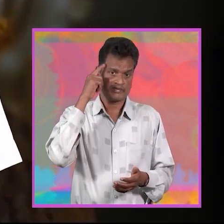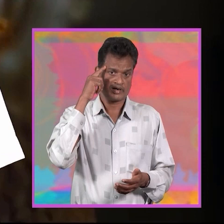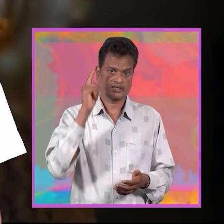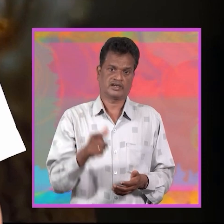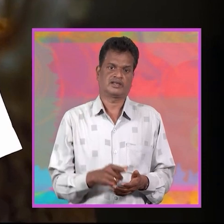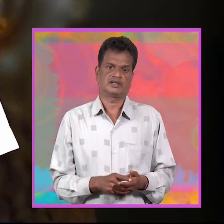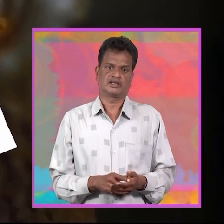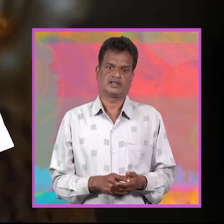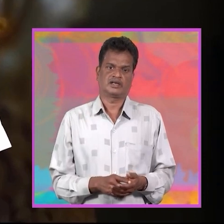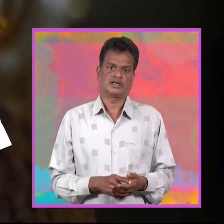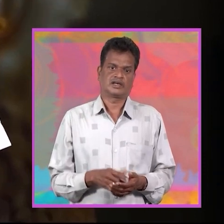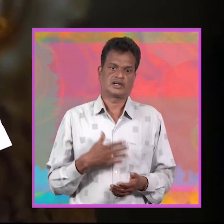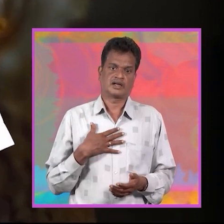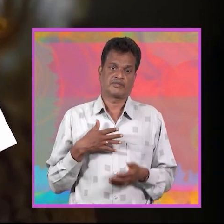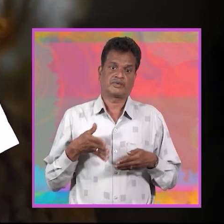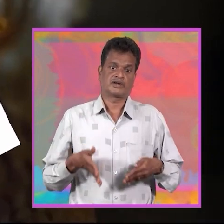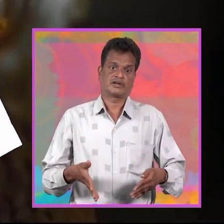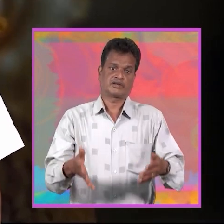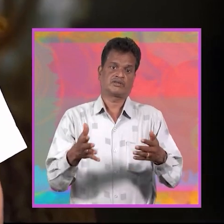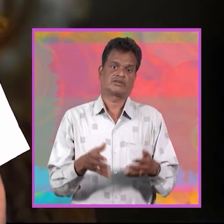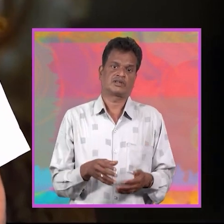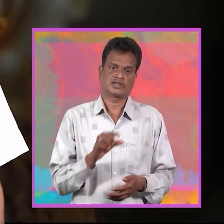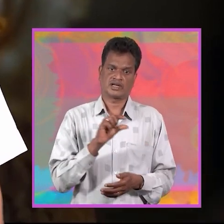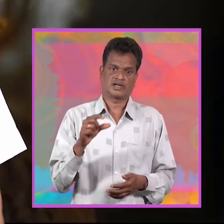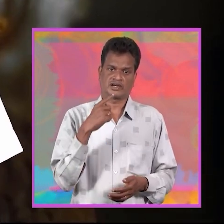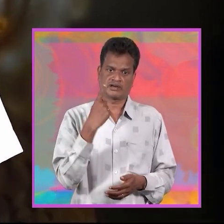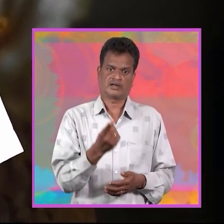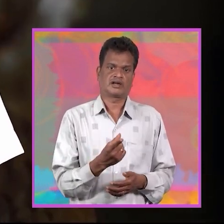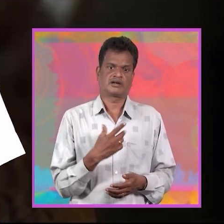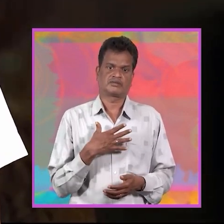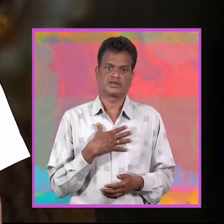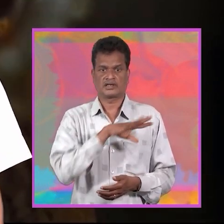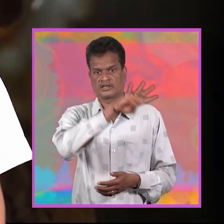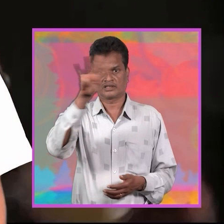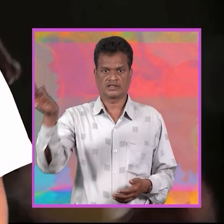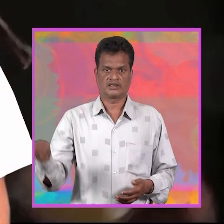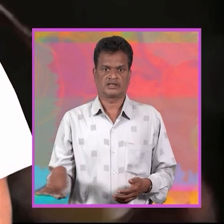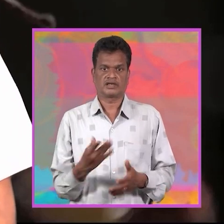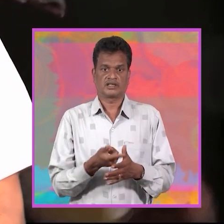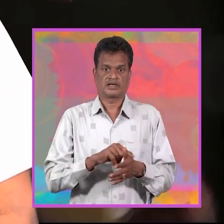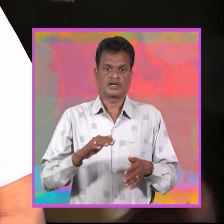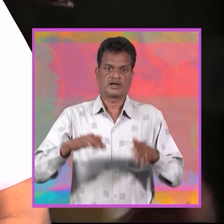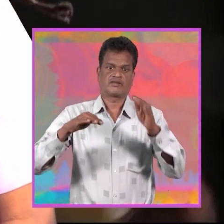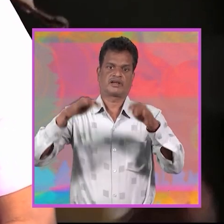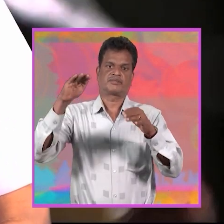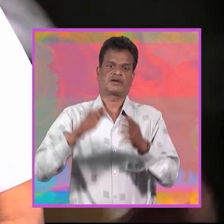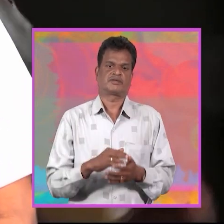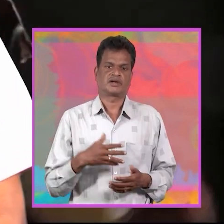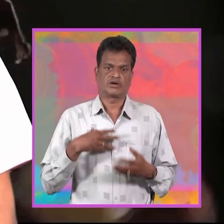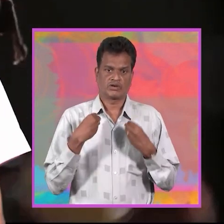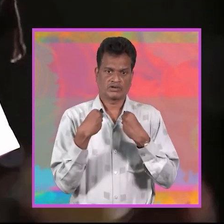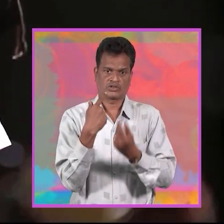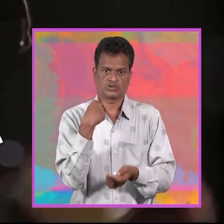அறிவாயா, நம்பி உனக்கு சொல்கின்றேன் நாளும் தமிழை வளர்ப்பாயே, நம்பி